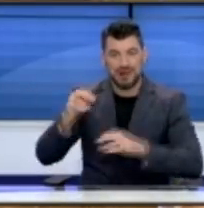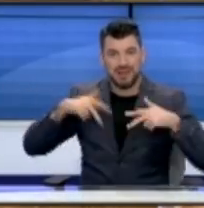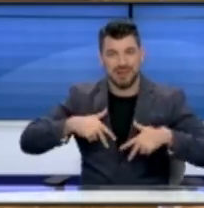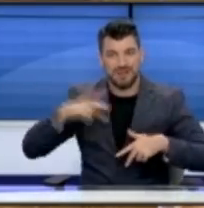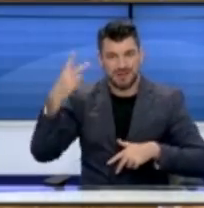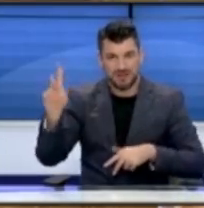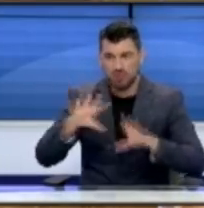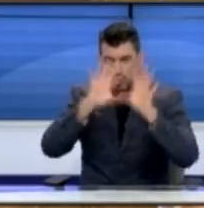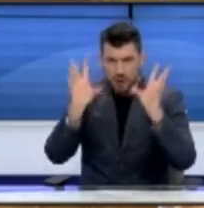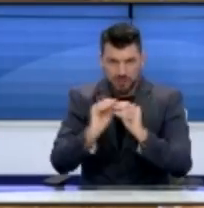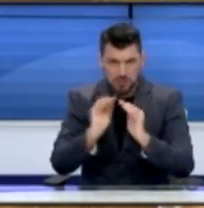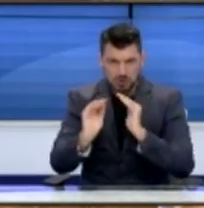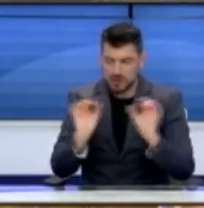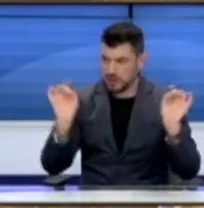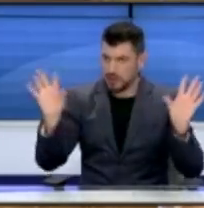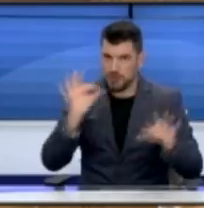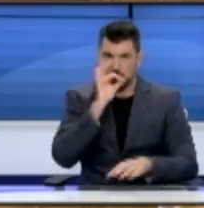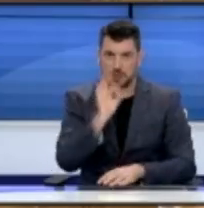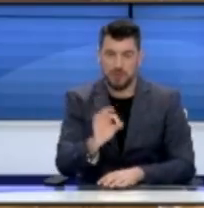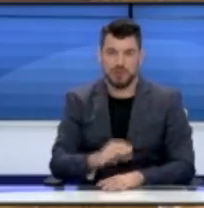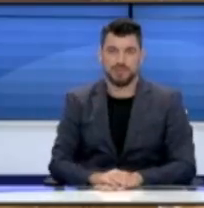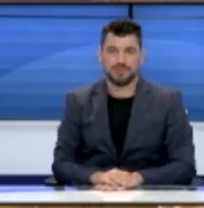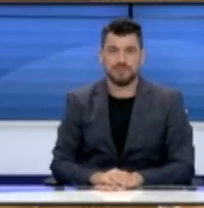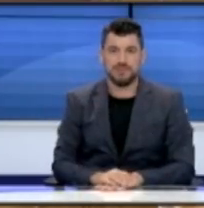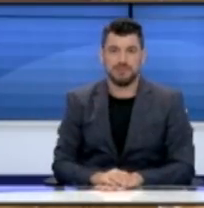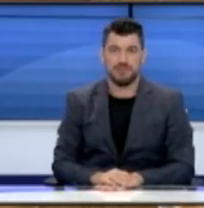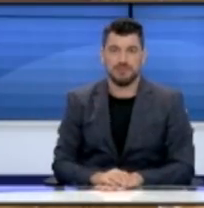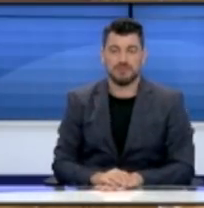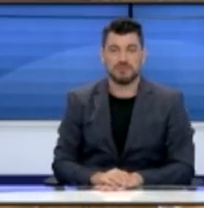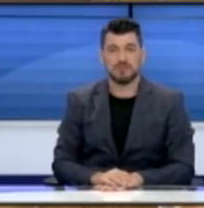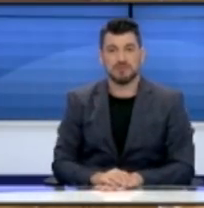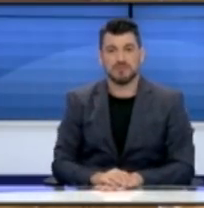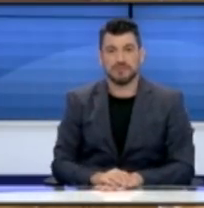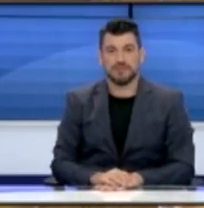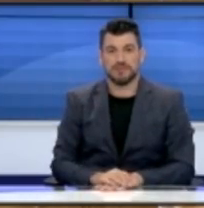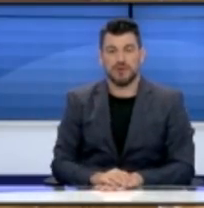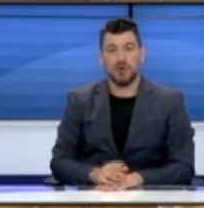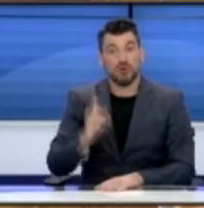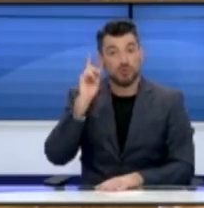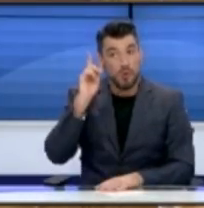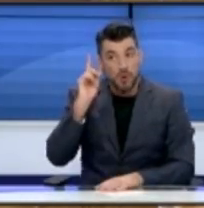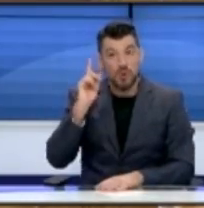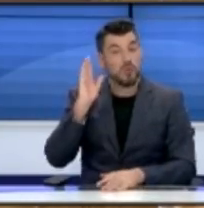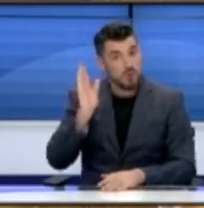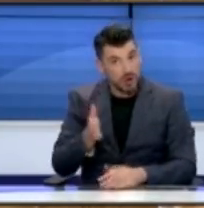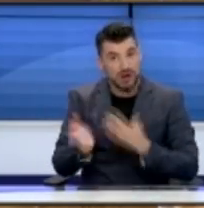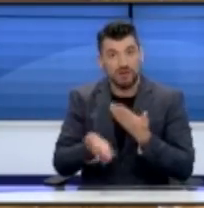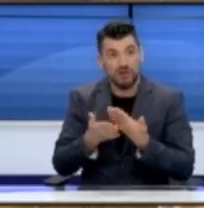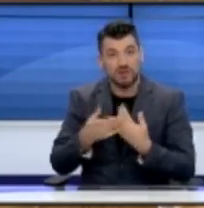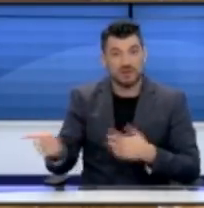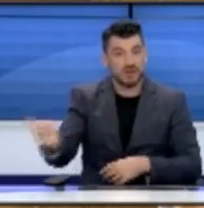εξασφαλίζουν τίποτα από όλα αυτά. Το μόνο που μπορεί κάπως να ανακουφίσει τους πυρόπληκτους είναι